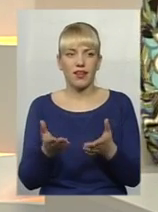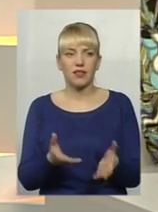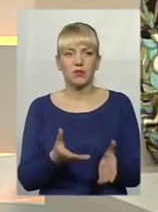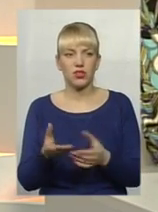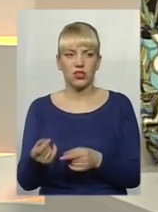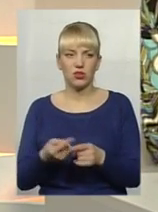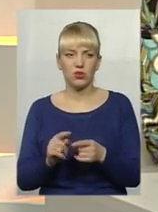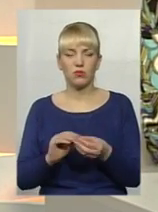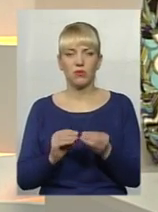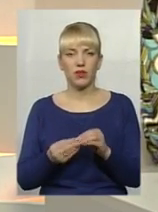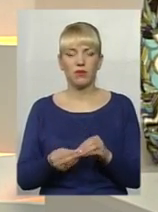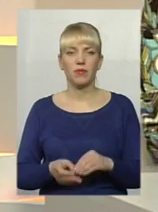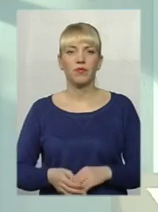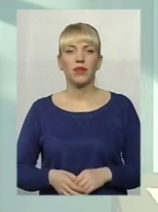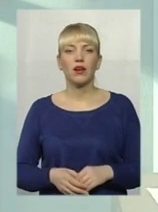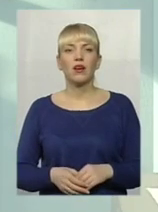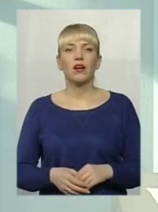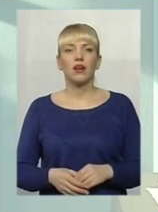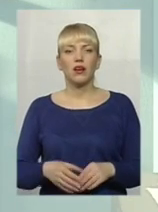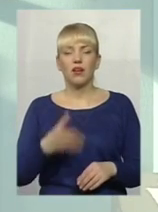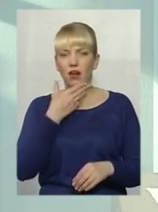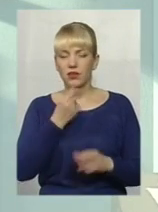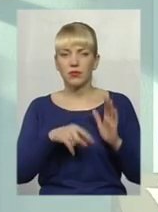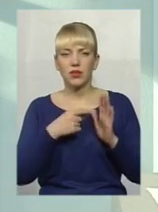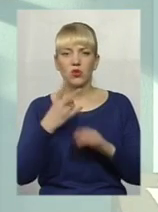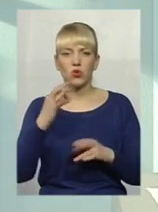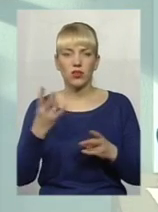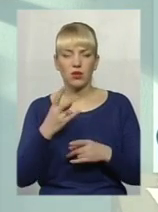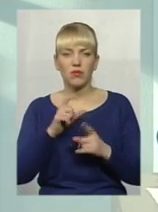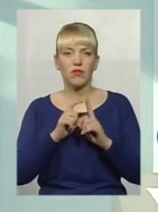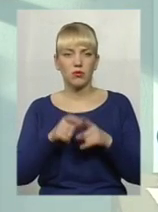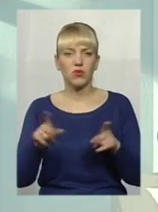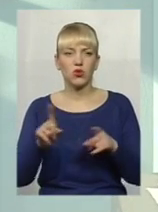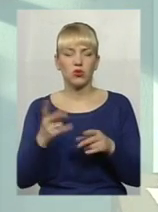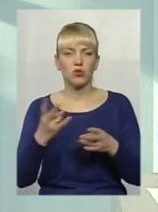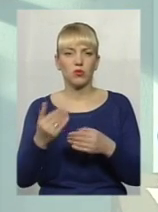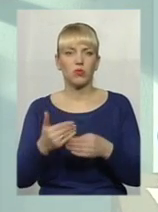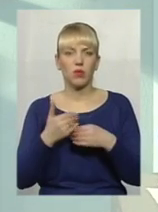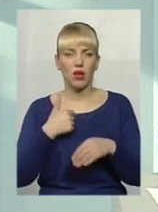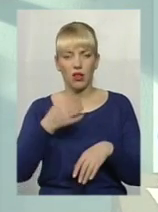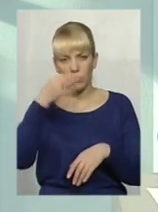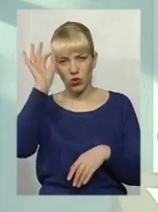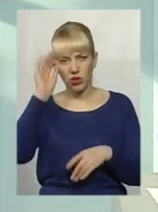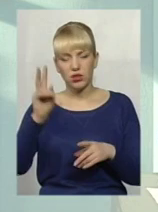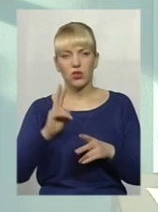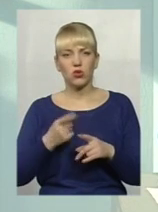спричинило цю проблему? Слушне запитання, але і хочеться про це сказати, що нам треба, щоб допомагала міліція наша, тому що ті, хто виконали ці лампи, вони